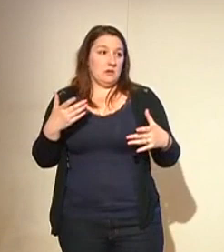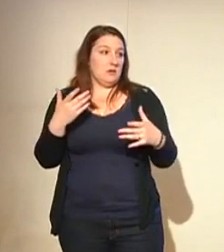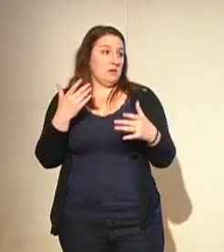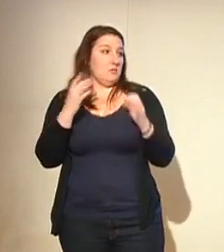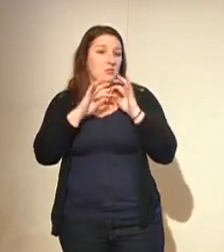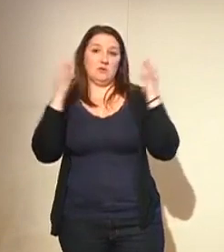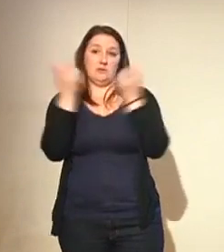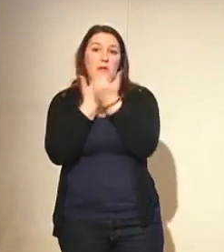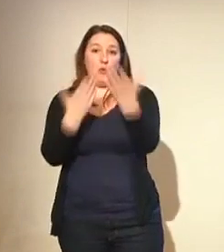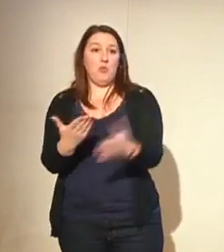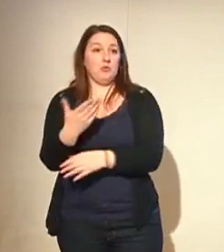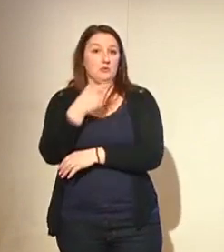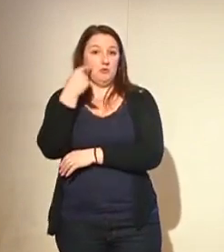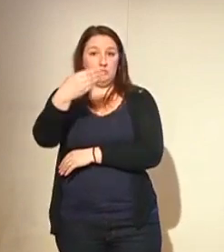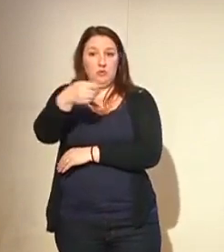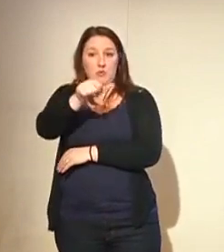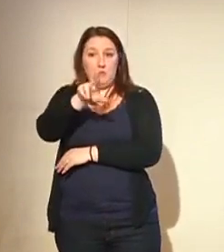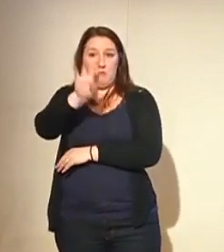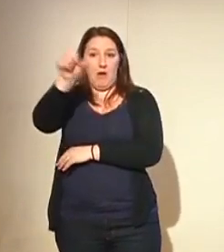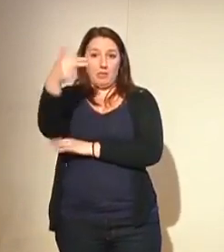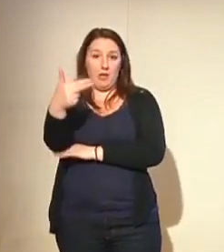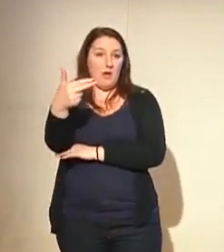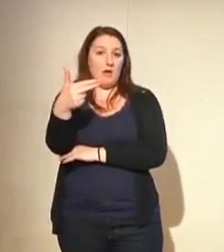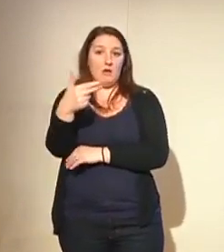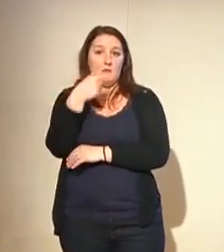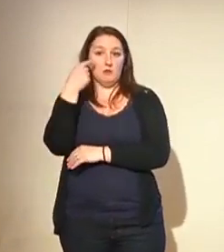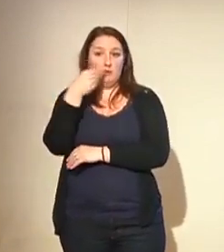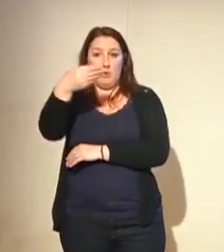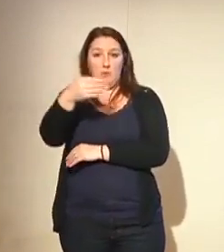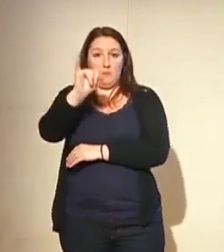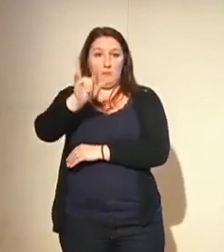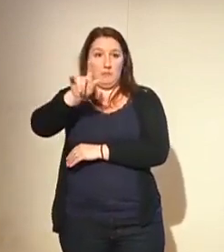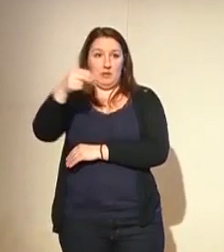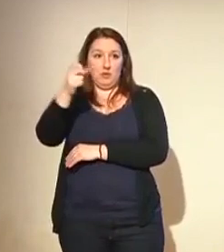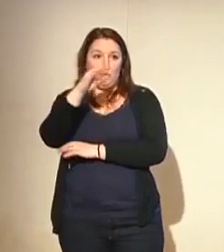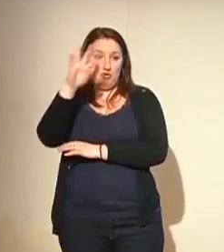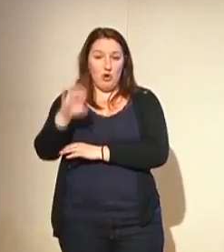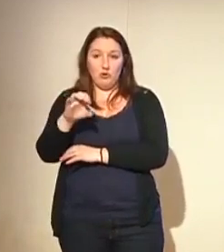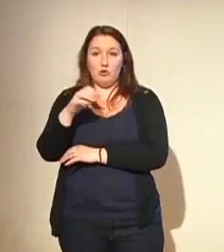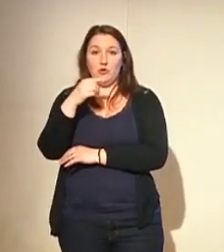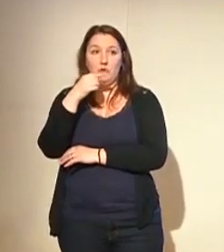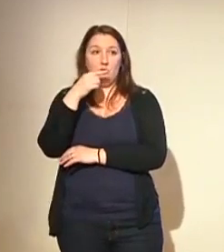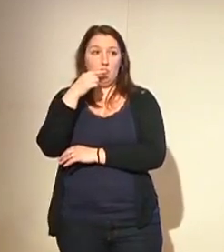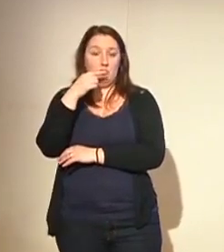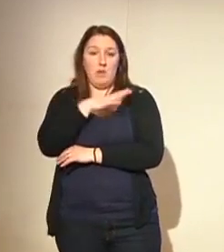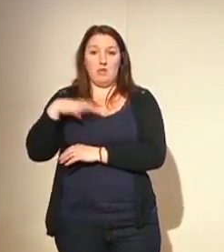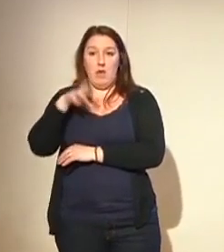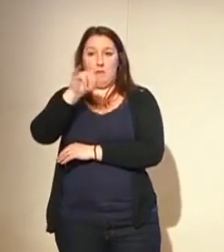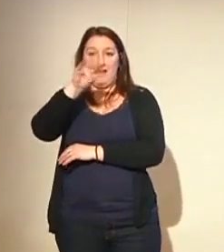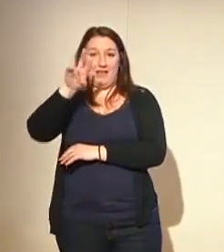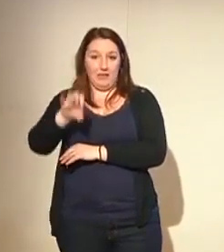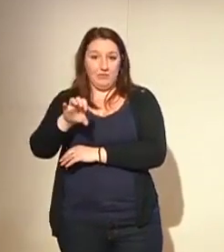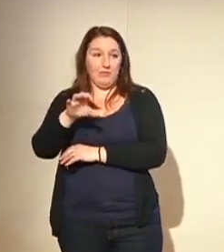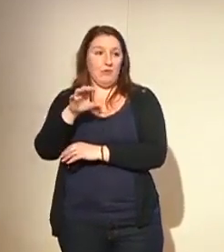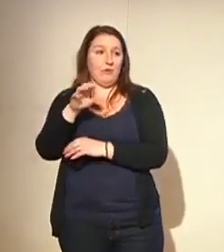sont donc jean-François Martin pierre Mignotte Catherine rive pour la caiss des dépôts Jérôme colollot pour la